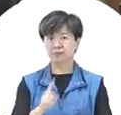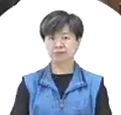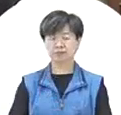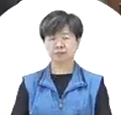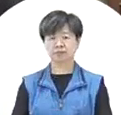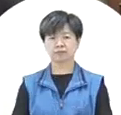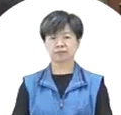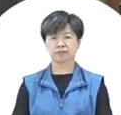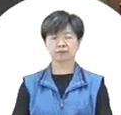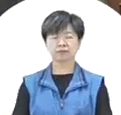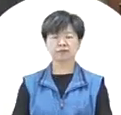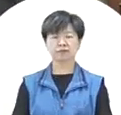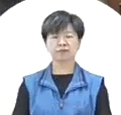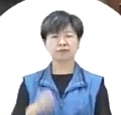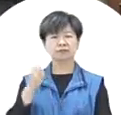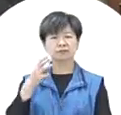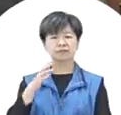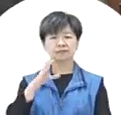运。